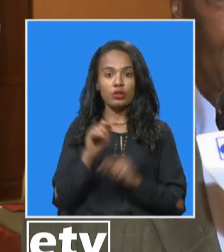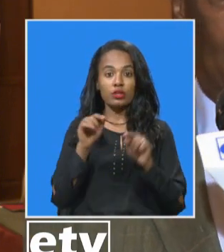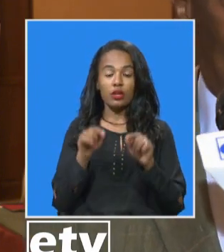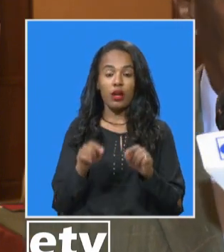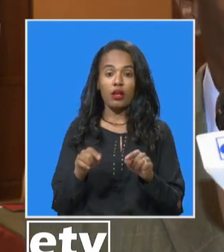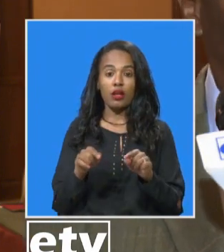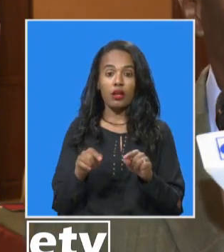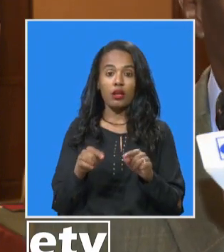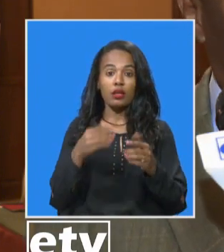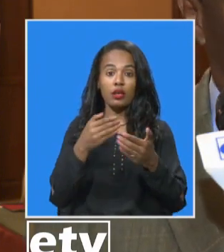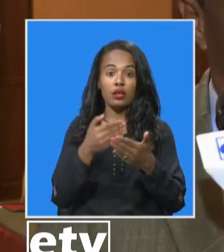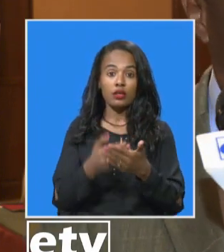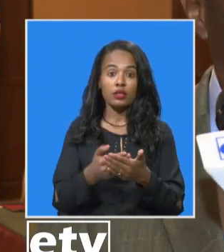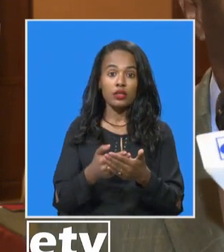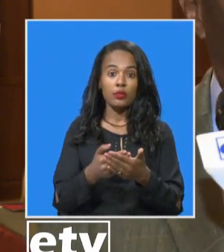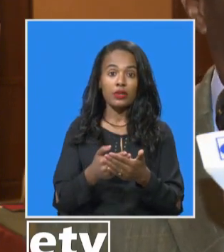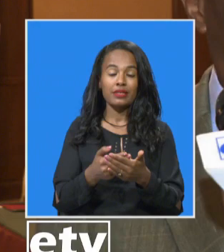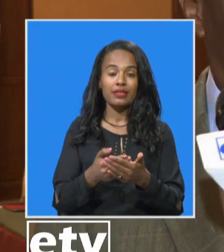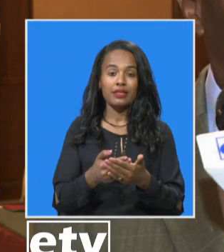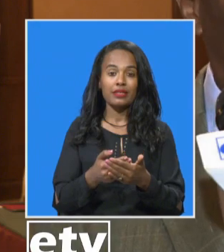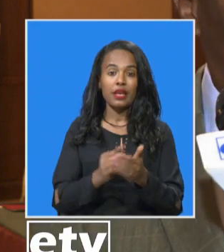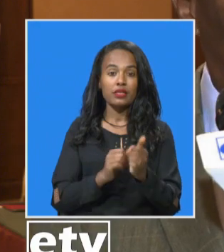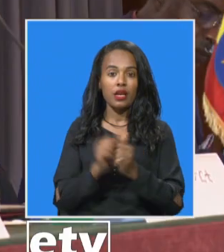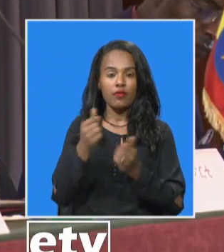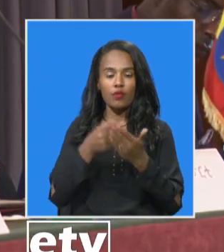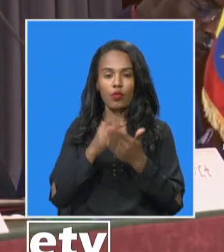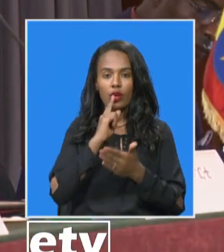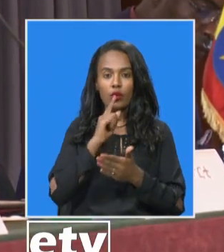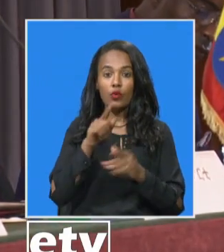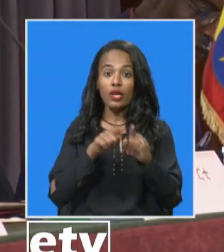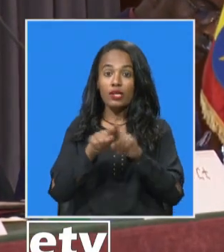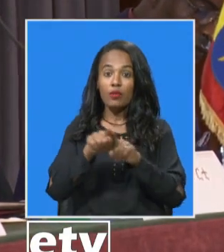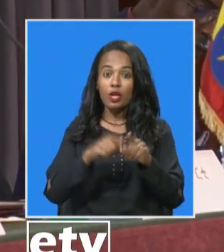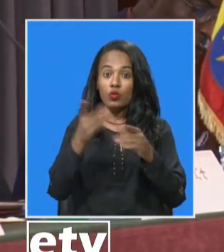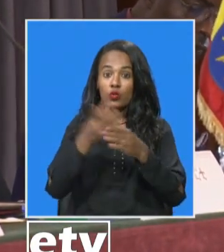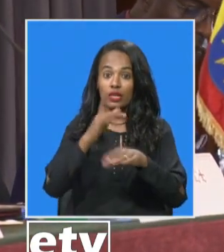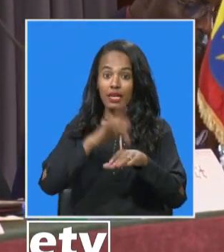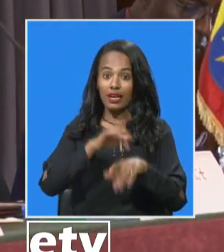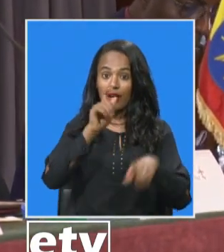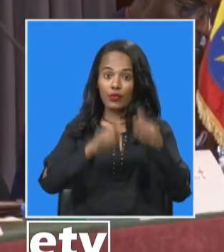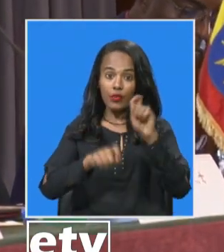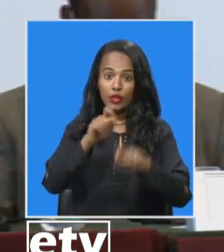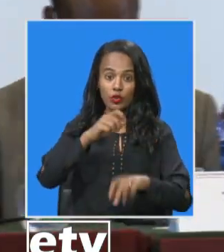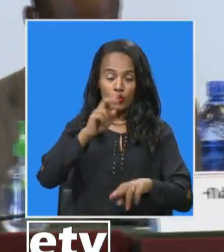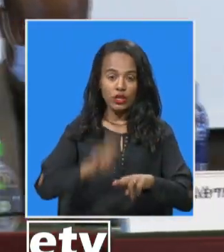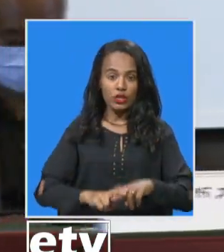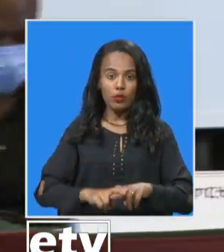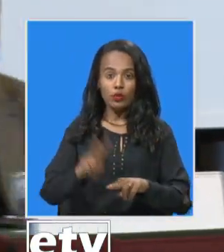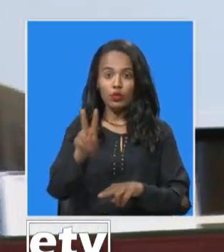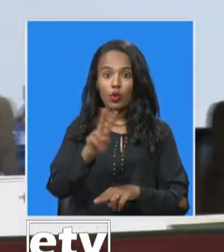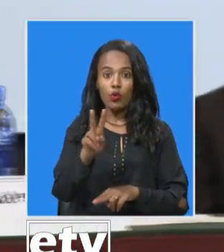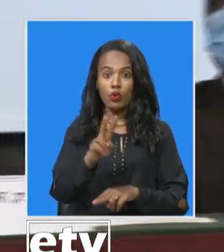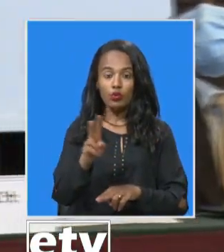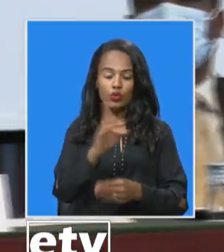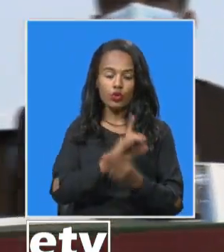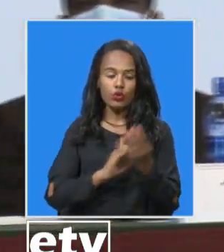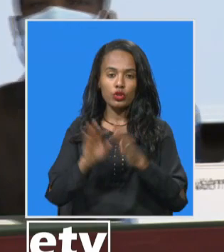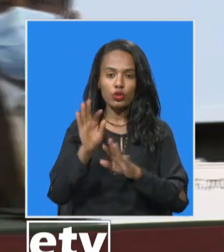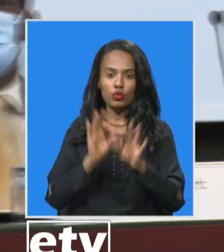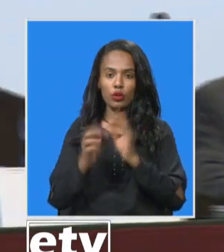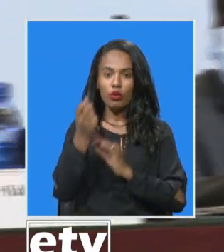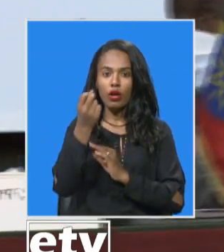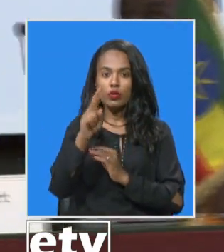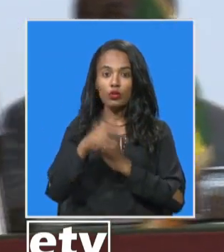ዛሬ ደረስንበት ያሰመርንበት ይሄ ነው ማለት ነው። የስምምነቱ ሰነድ ላይ ፊርማቸውን ያኖሩት ከሁለቱ ክልሎች የተውጣጡ